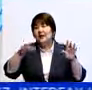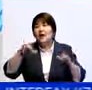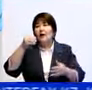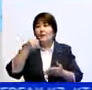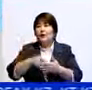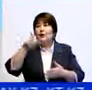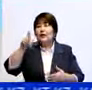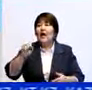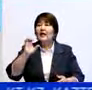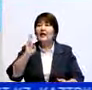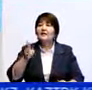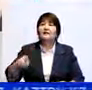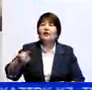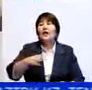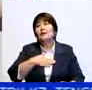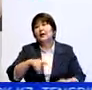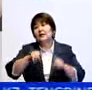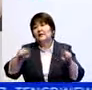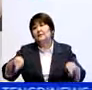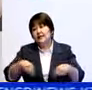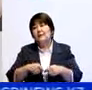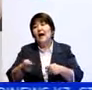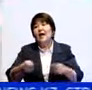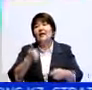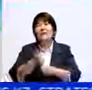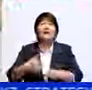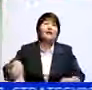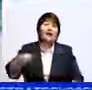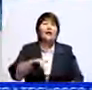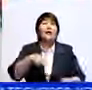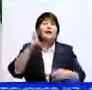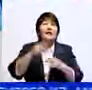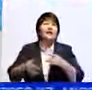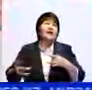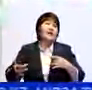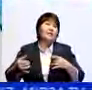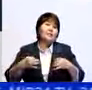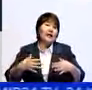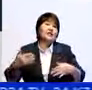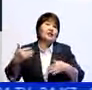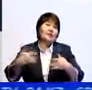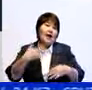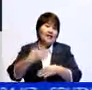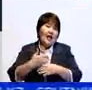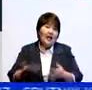граждан Аральского района и благодарственные письма акима района. Завершилось мероприятие праздничным концертом.